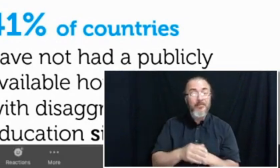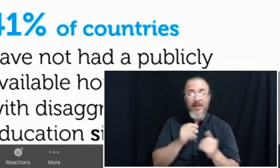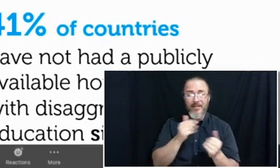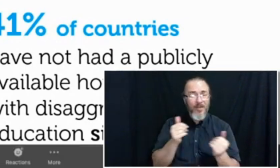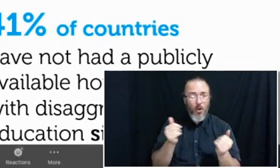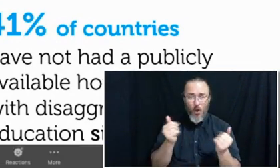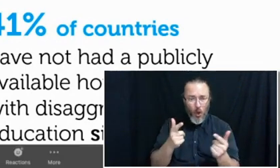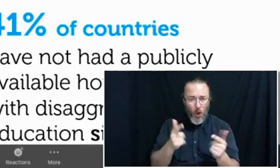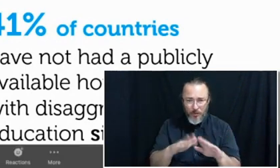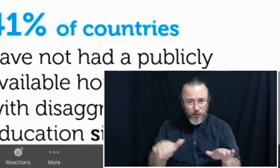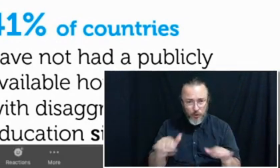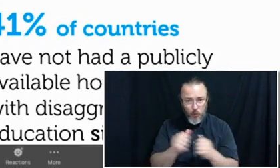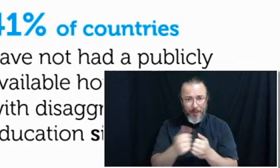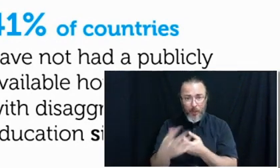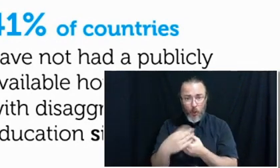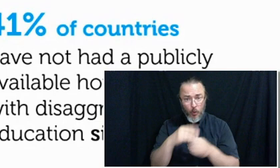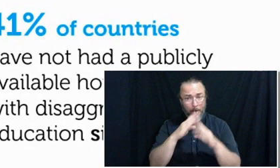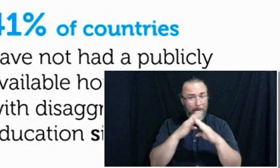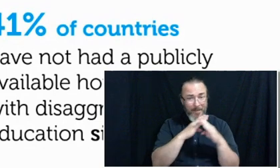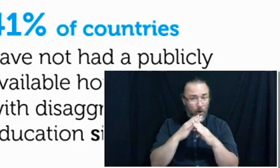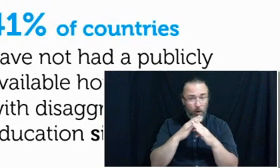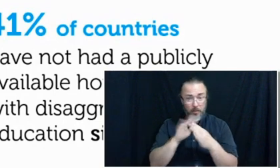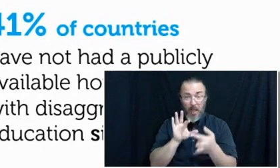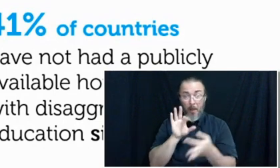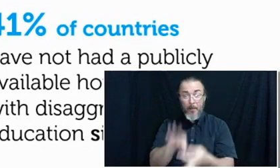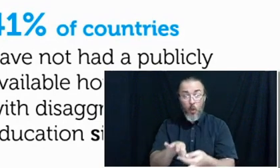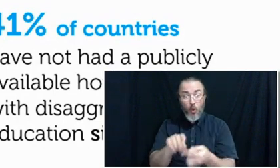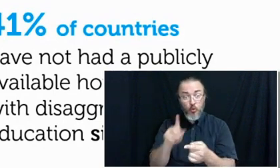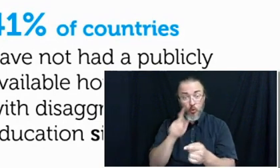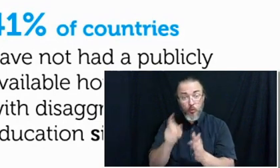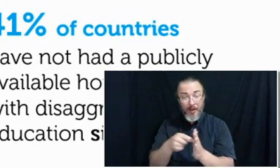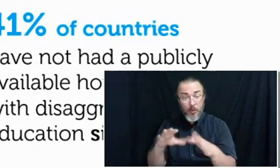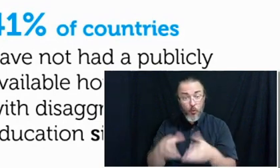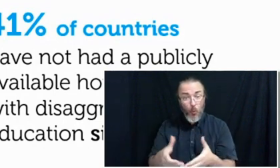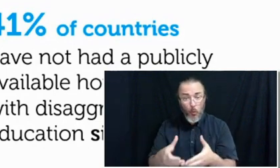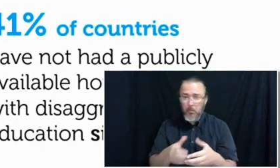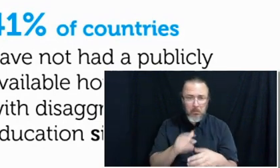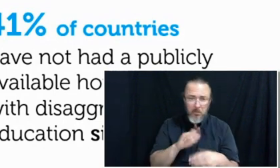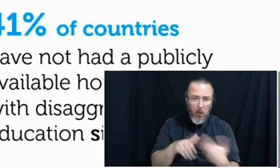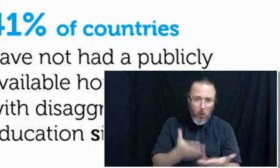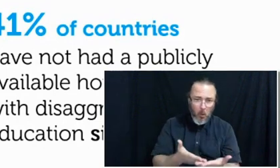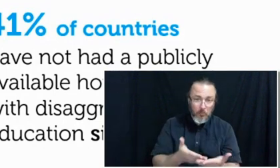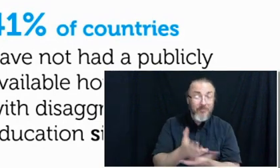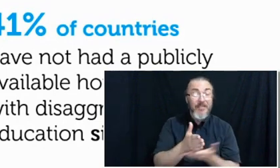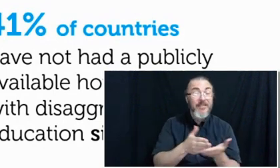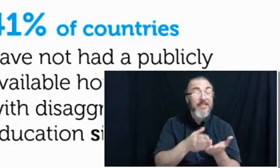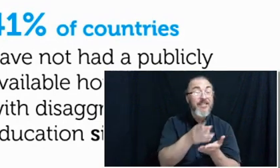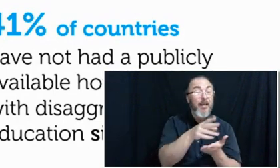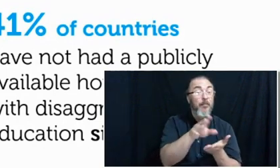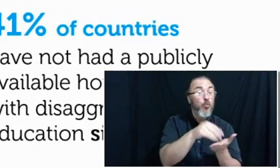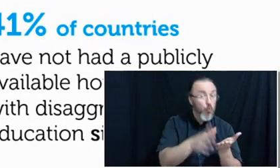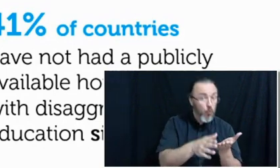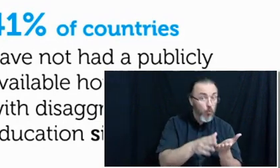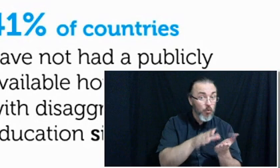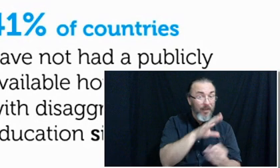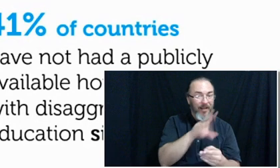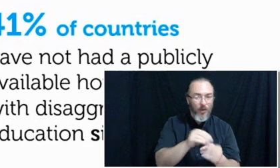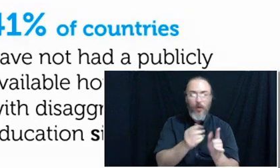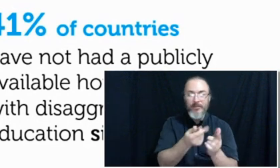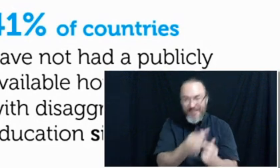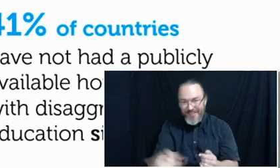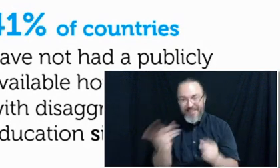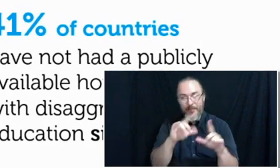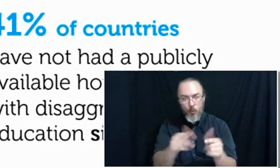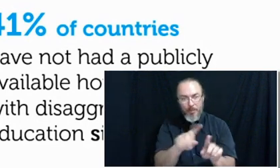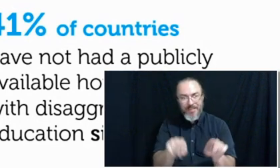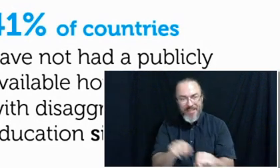enfants se heurtent à des obstacles en matière d'inclusion, mais ils n'appartiennent pas tous à un groupe identifiable nu. D'autres enfants